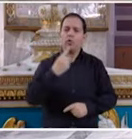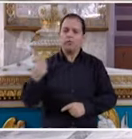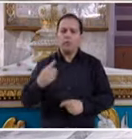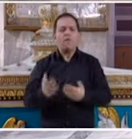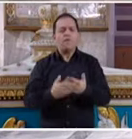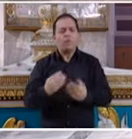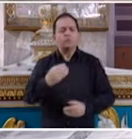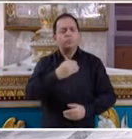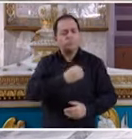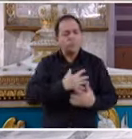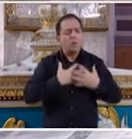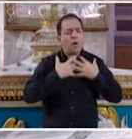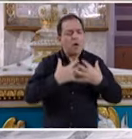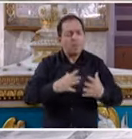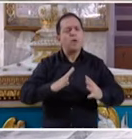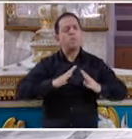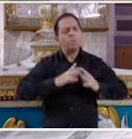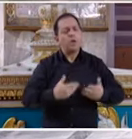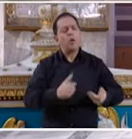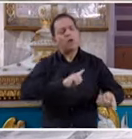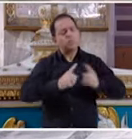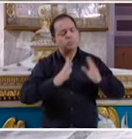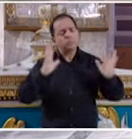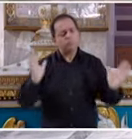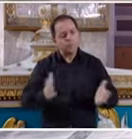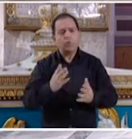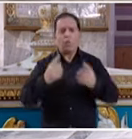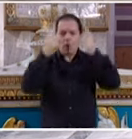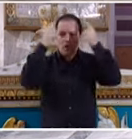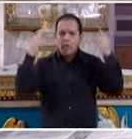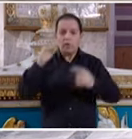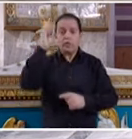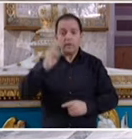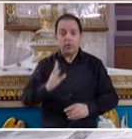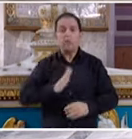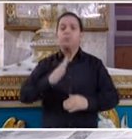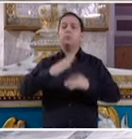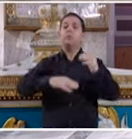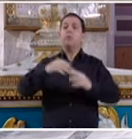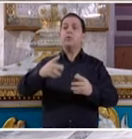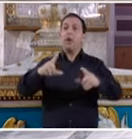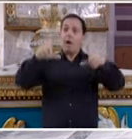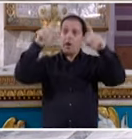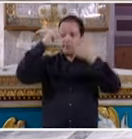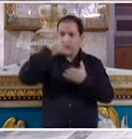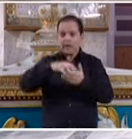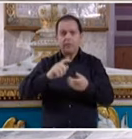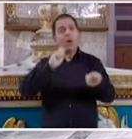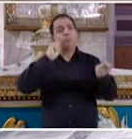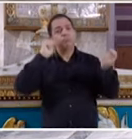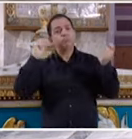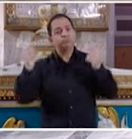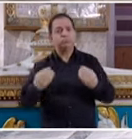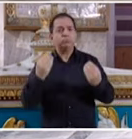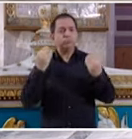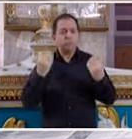βοηθούντων μισούντων και αγαπώντων ημάς, των μακαρίων και ειδήμων κτητόρων ευεργετών ακαινιστών, του Ιερού